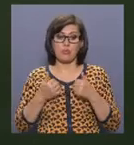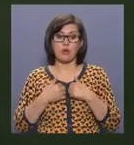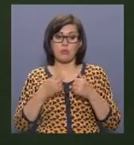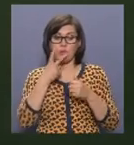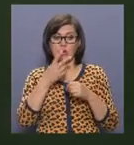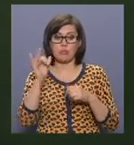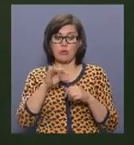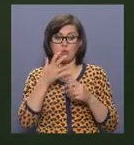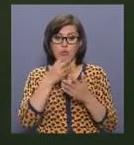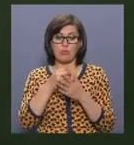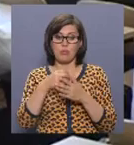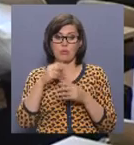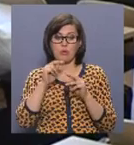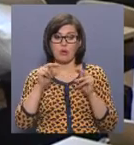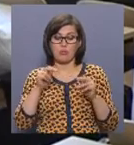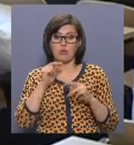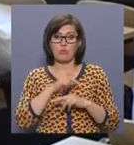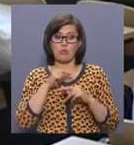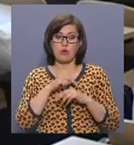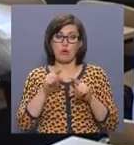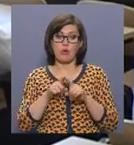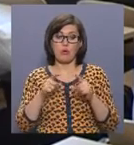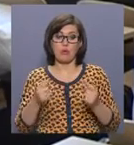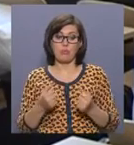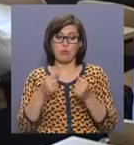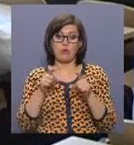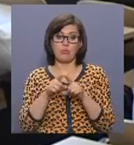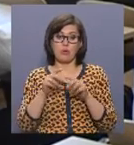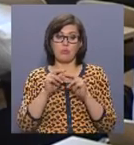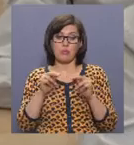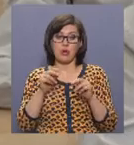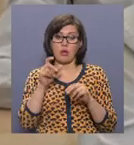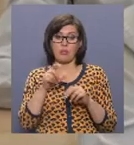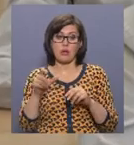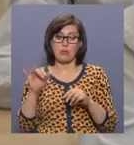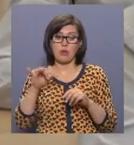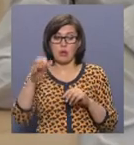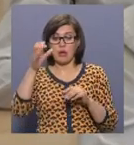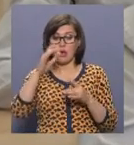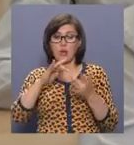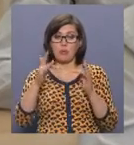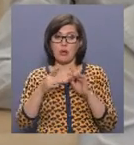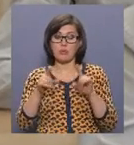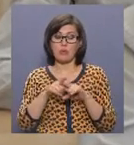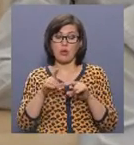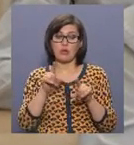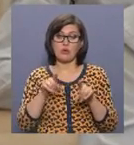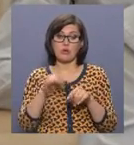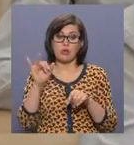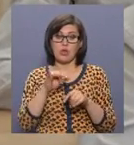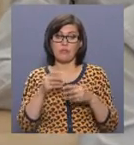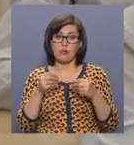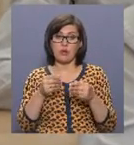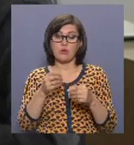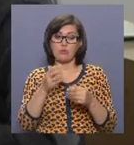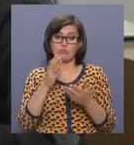Бұл өз тарапынан мұғалімнің еңбегін жоққа шығарумен теңдей, дейді ұстаздар. Әлбетте ғаламтор мен түрлі әлеуметтік желілердің әсері де